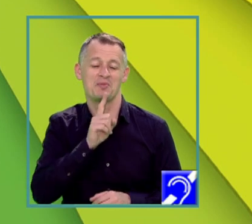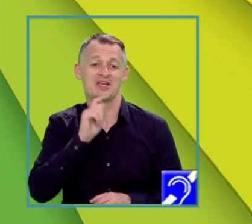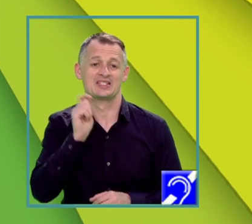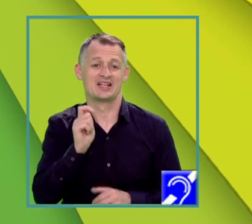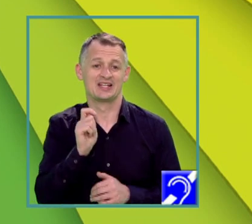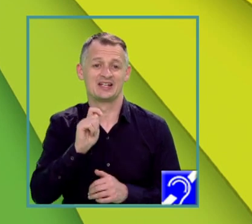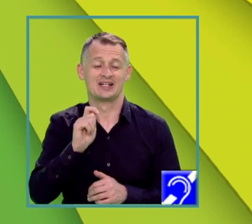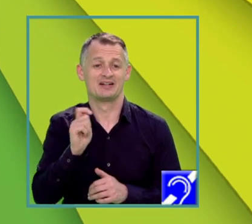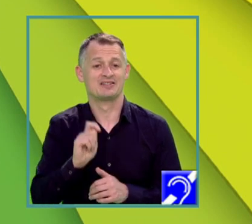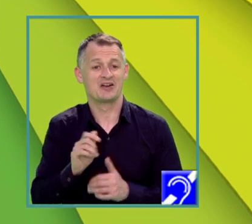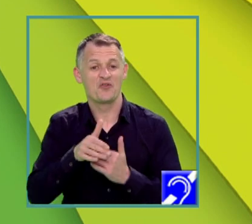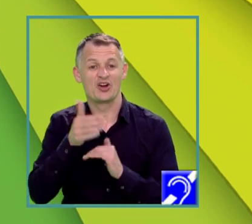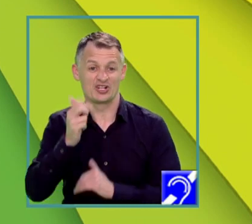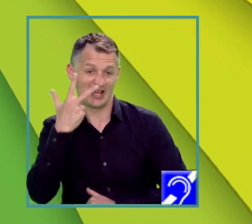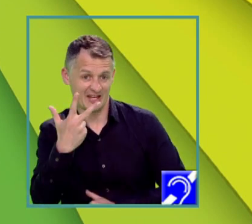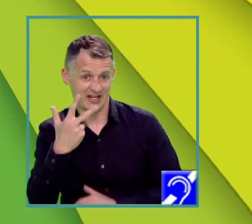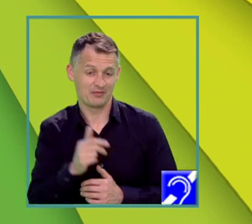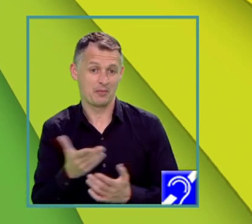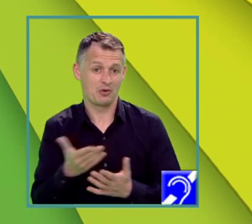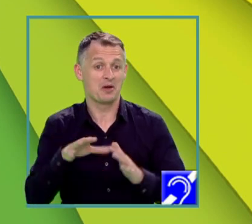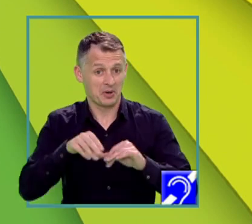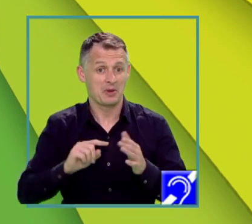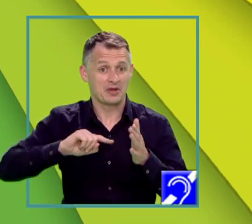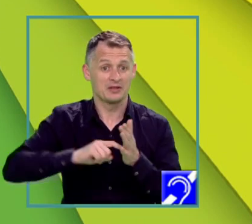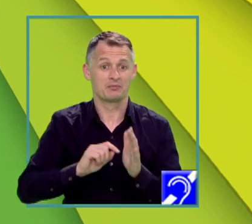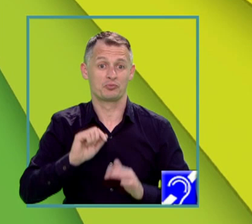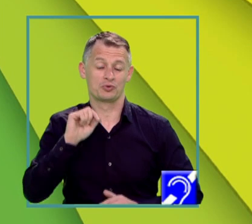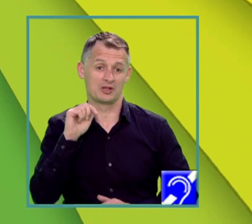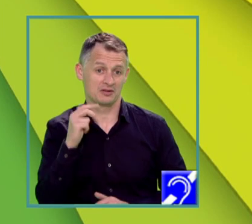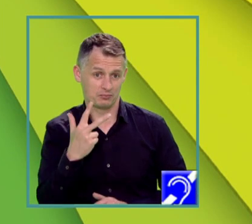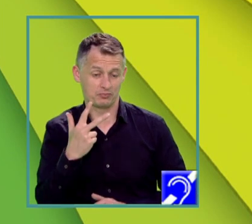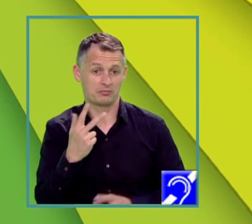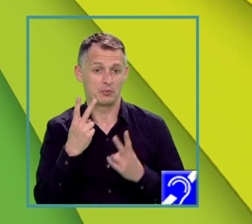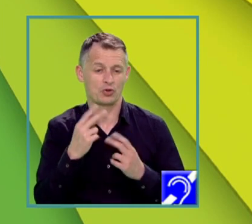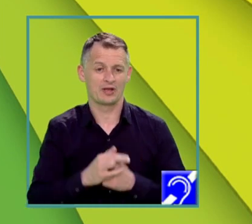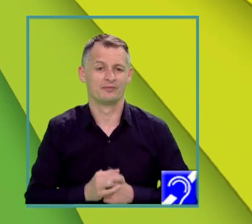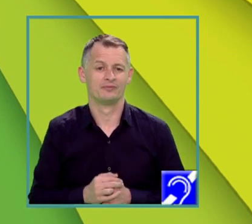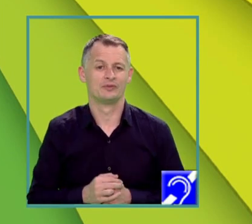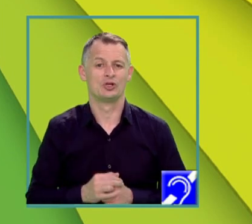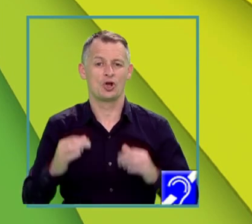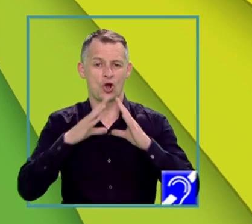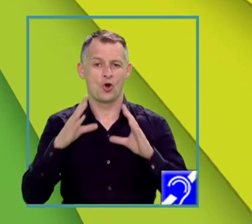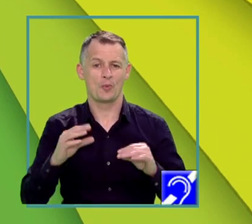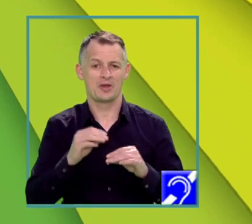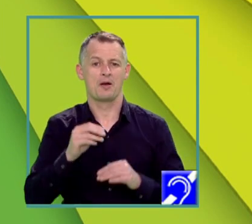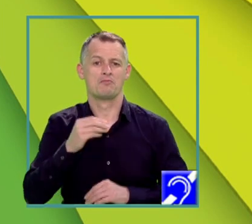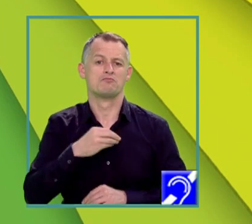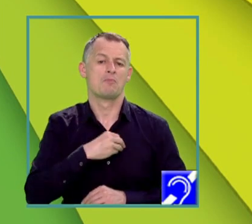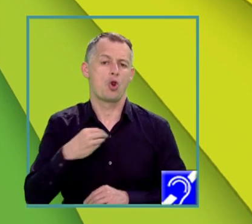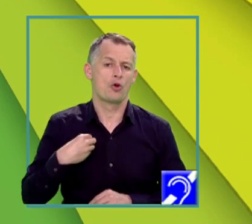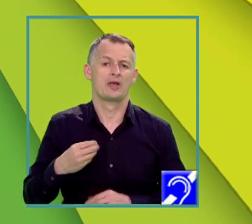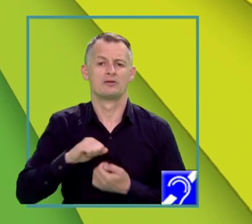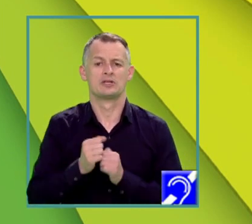vecine pentru care privind trei puncte prețioase vă propun Polonia România Belarus de sigur că puteți alege și